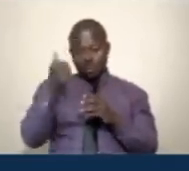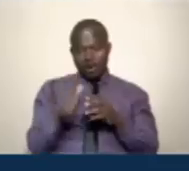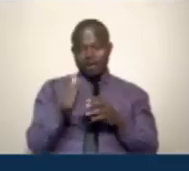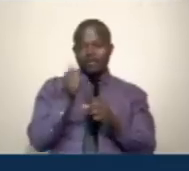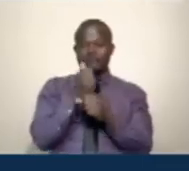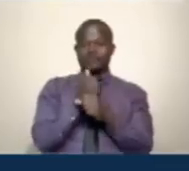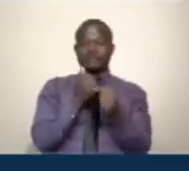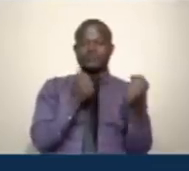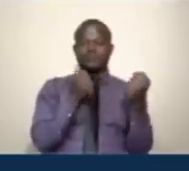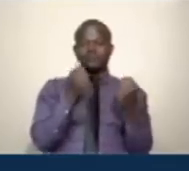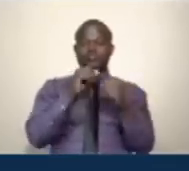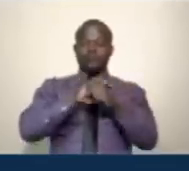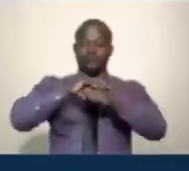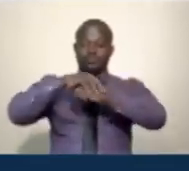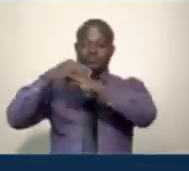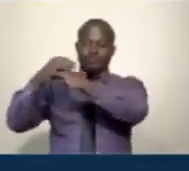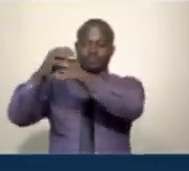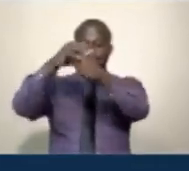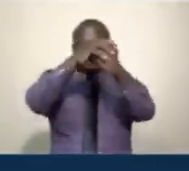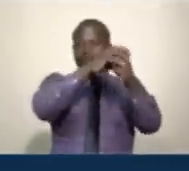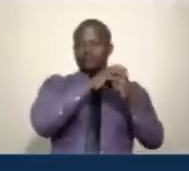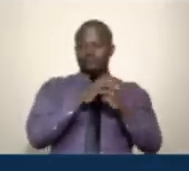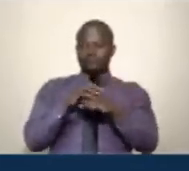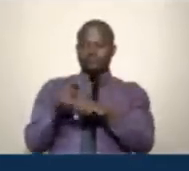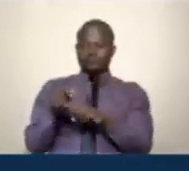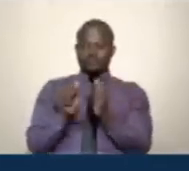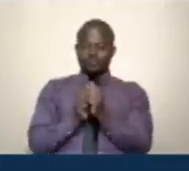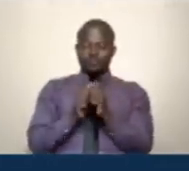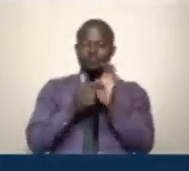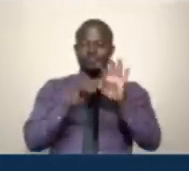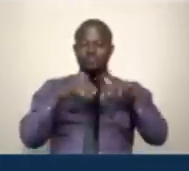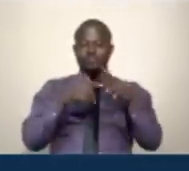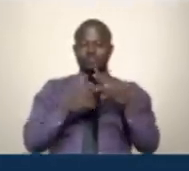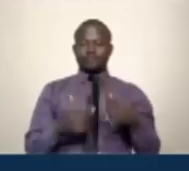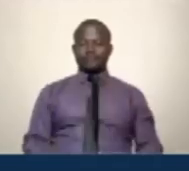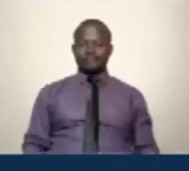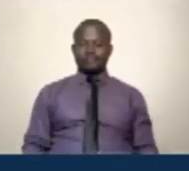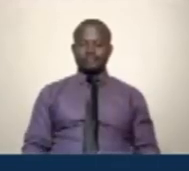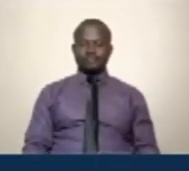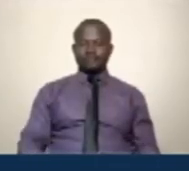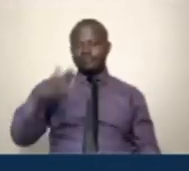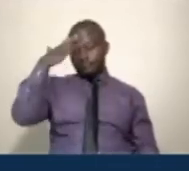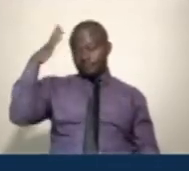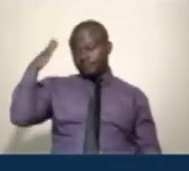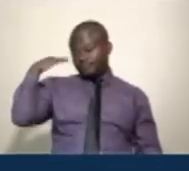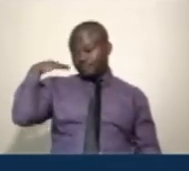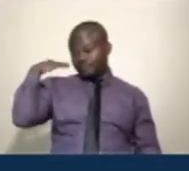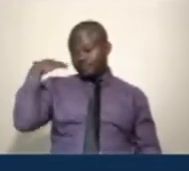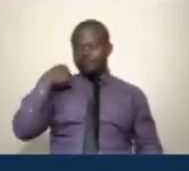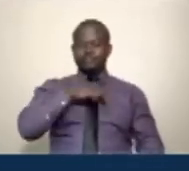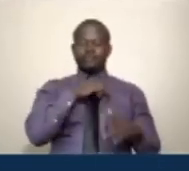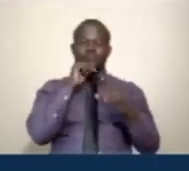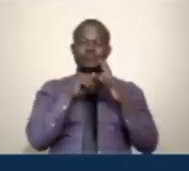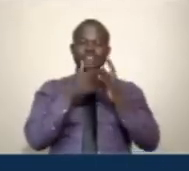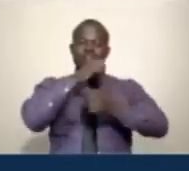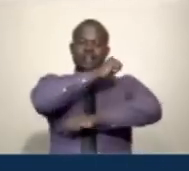umwuga bakoze ibibumbano biri mu bice binyuranye agaragaza uko yatangiye uyu mwuga. Nkiri mutoya ntaratangira